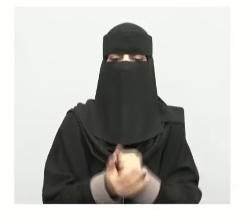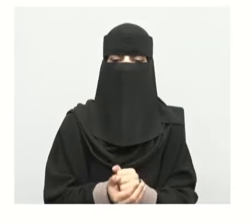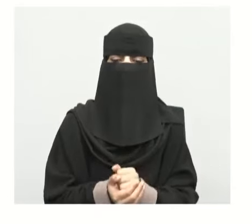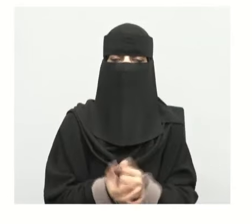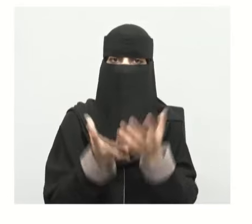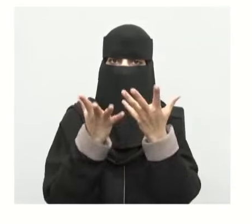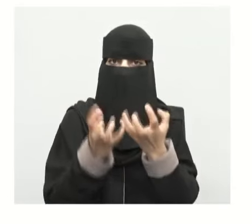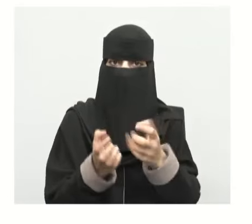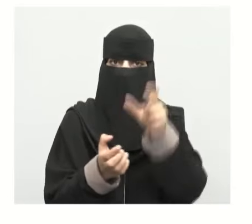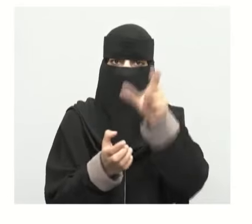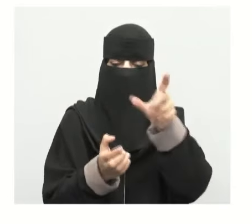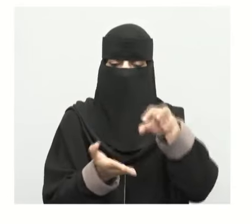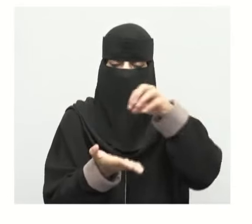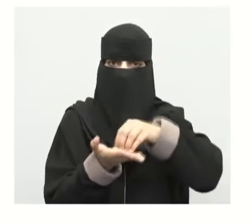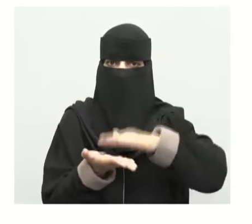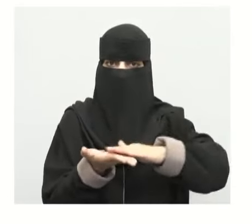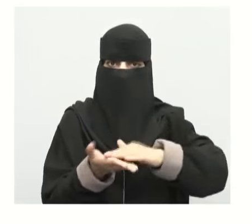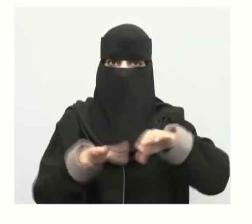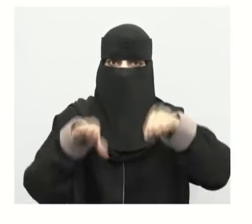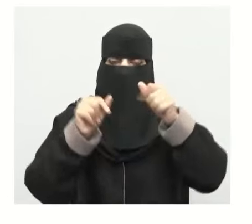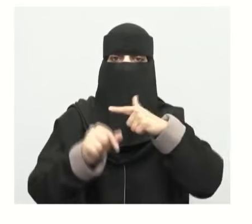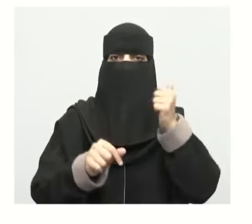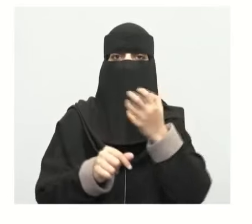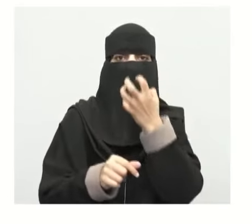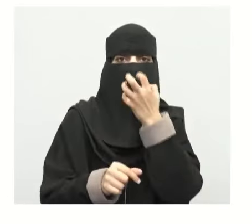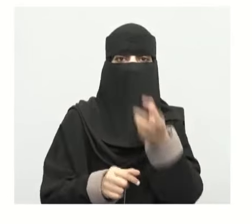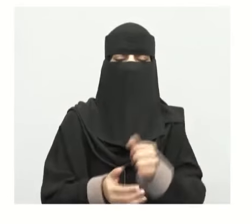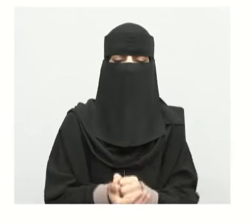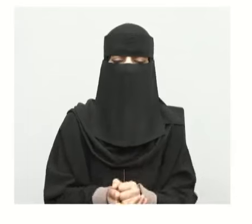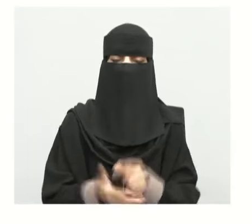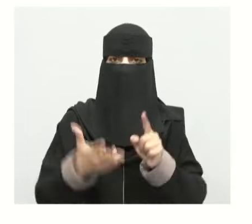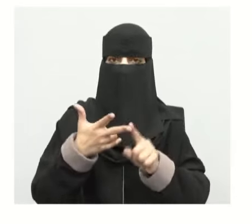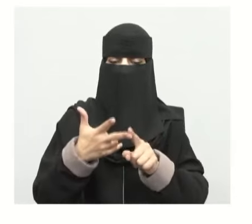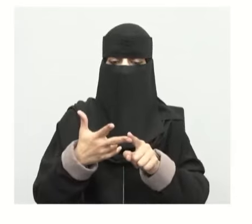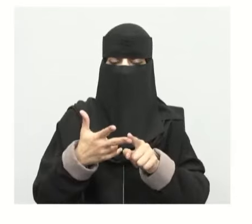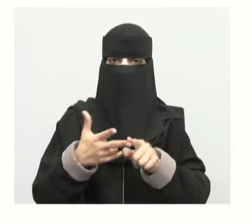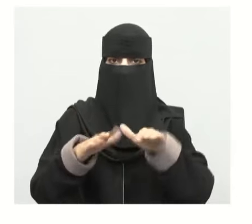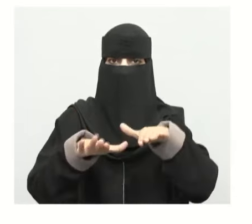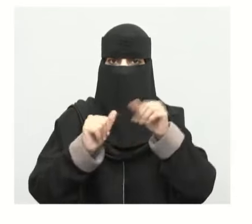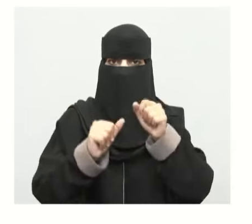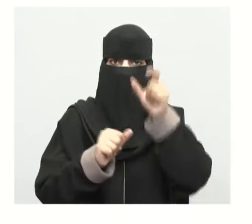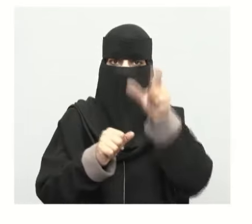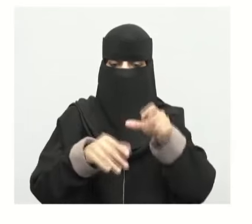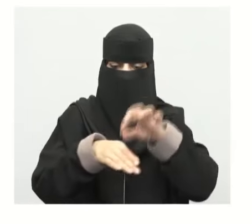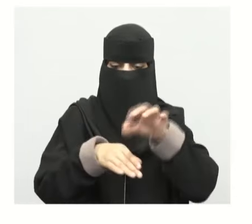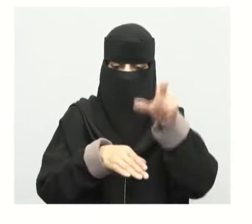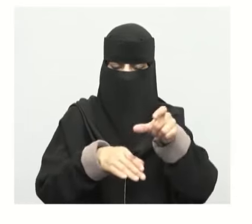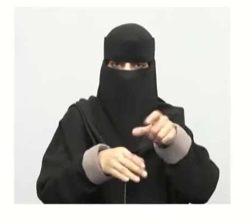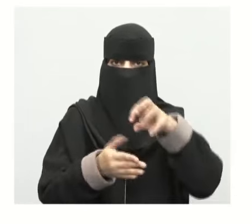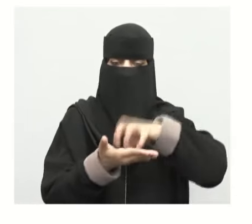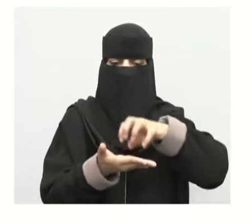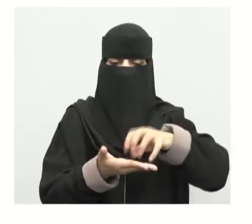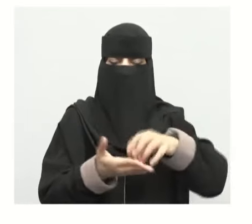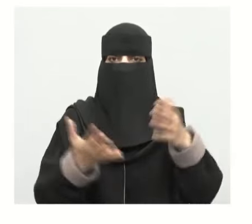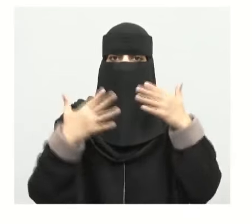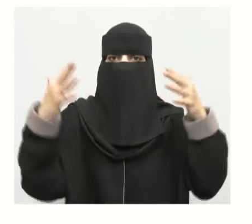تقل الكثافه السكانيه في الصحاري الحاره يبتعد الانسان عن المناطق الاست